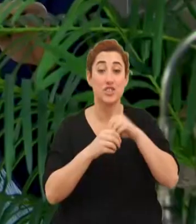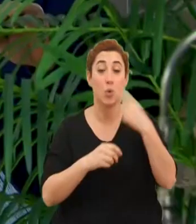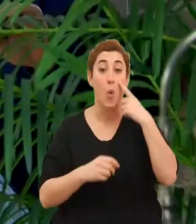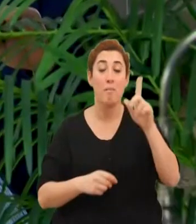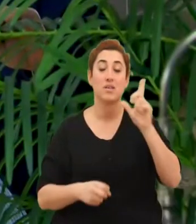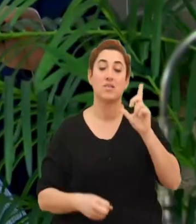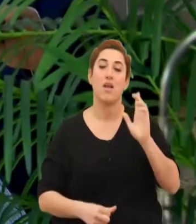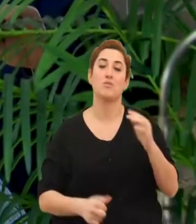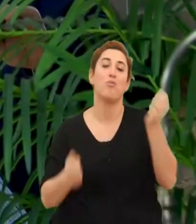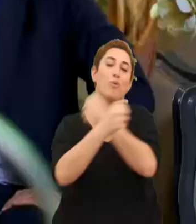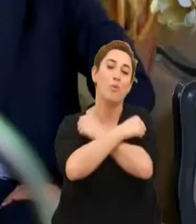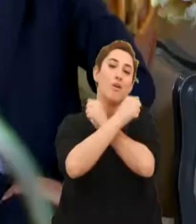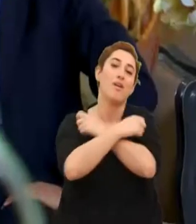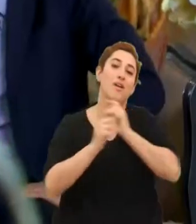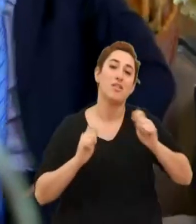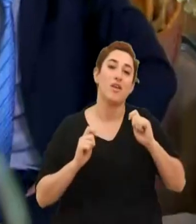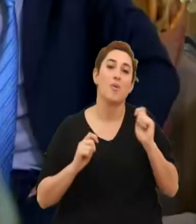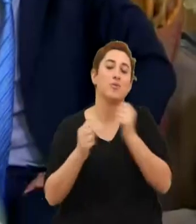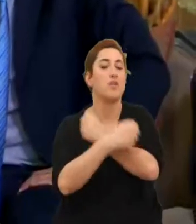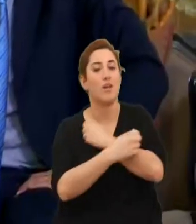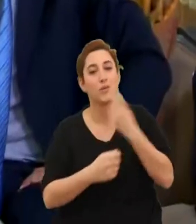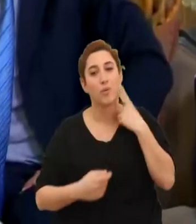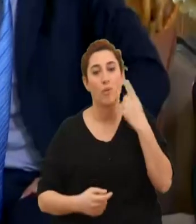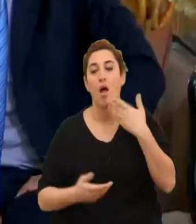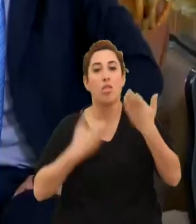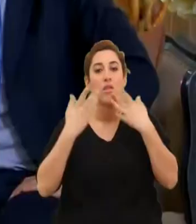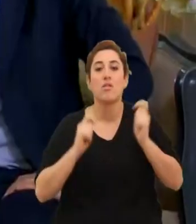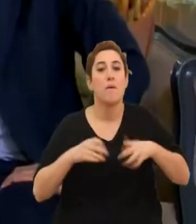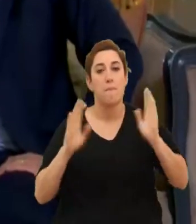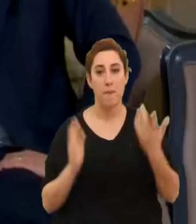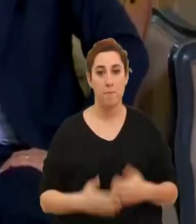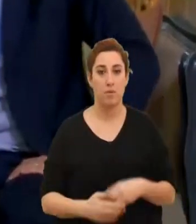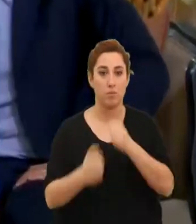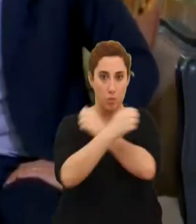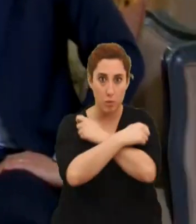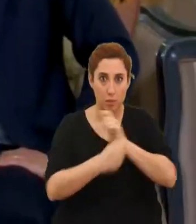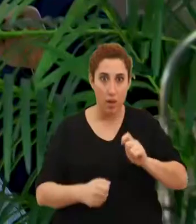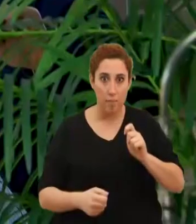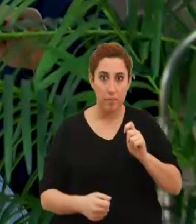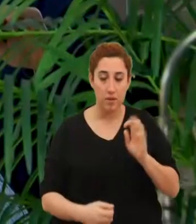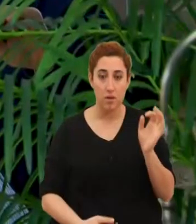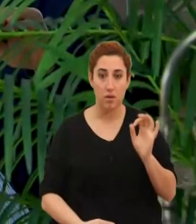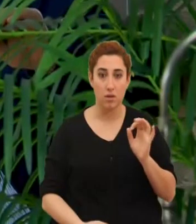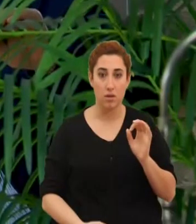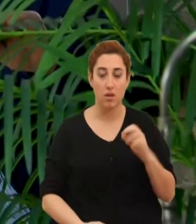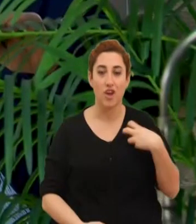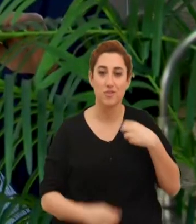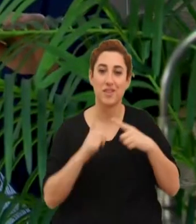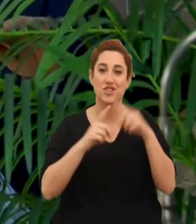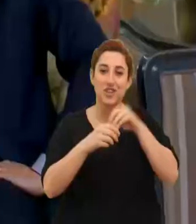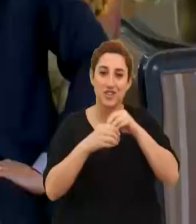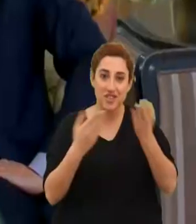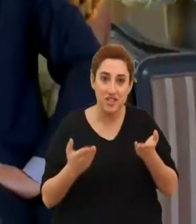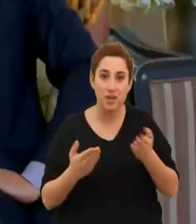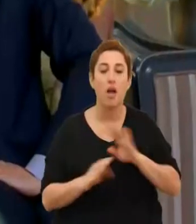için görmeniz lazımdı ya. Boynuma bir sarılışı var, bir sarılışı var. Anlatamam size ya. Boynuna mı sarıldı? He. Aşkım